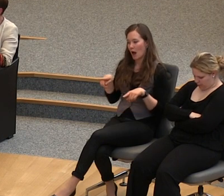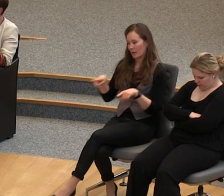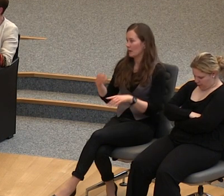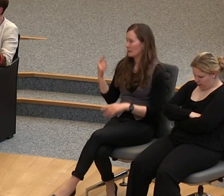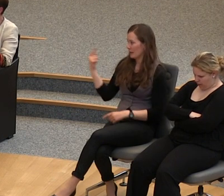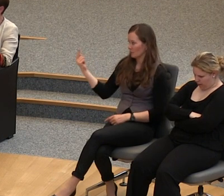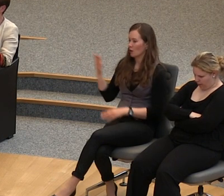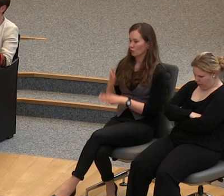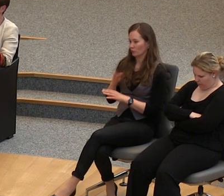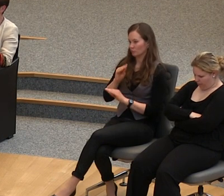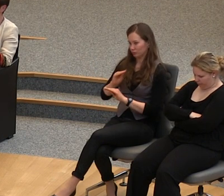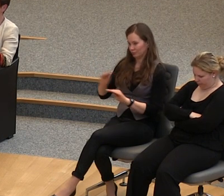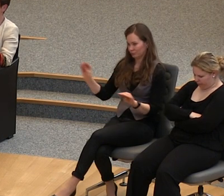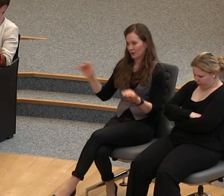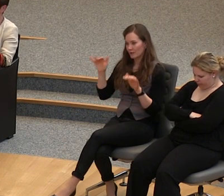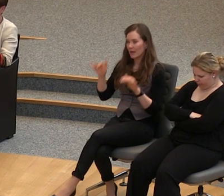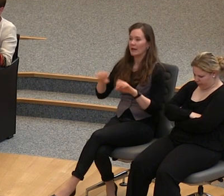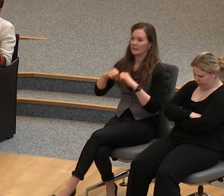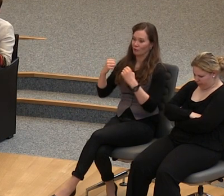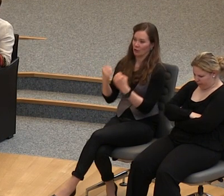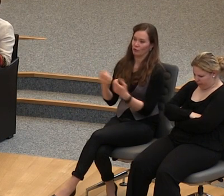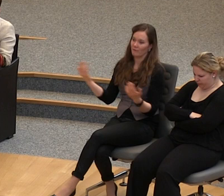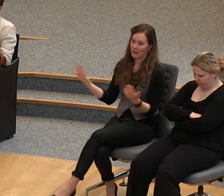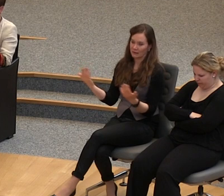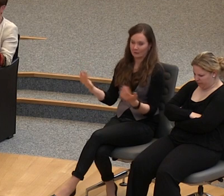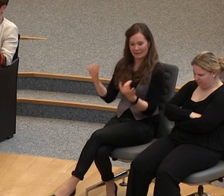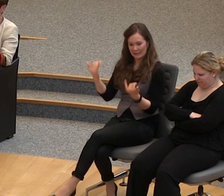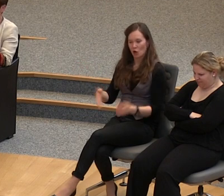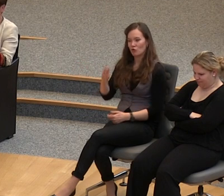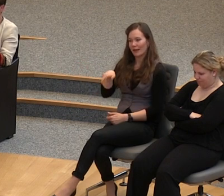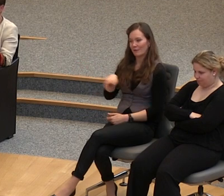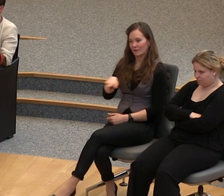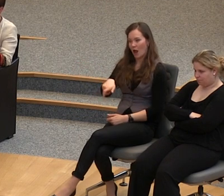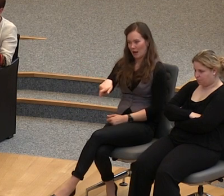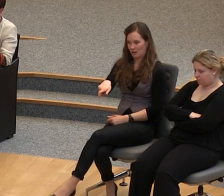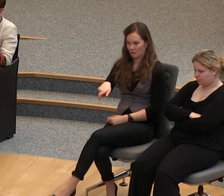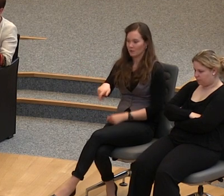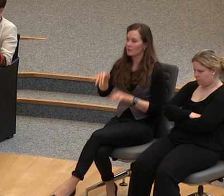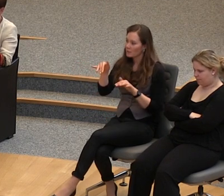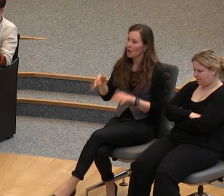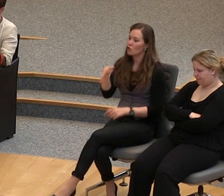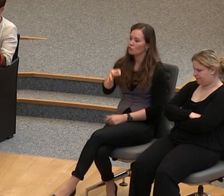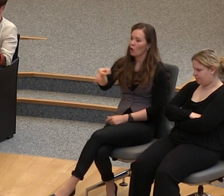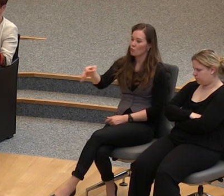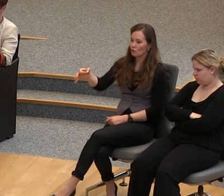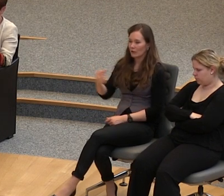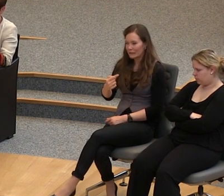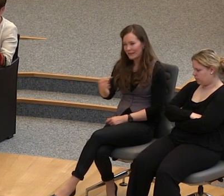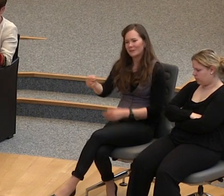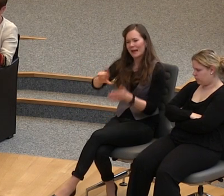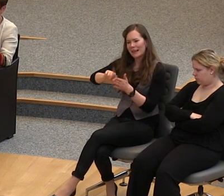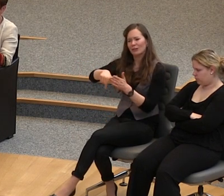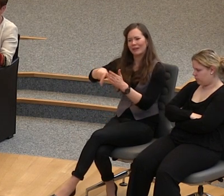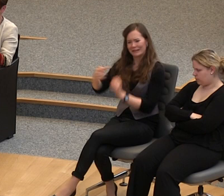es angesprochen, haben wir die Situation hier in Nordrhein-Westfalen, dass die Kommunen, die die Leistungen der